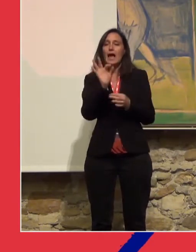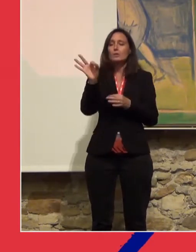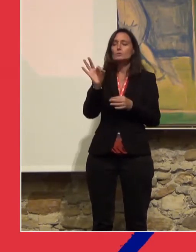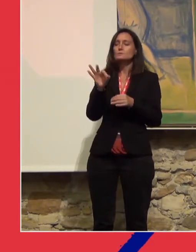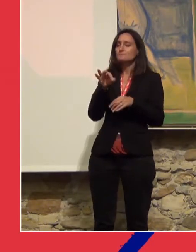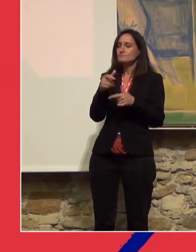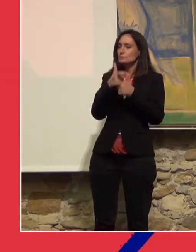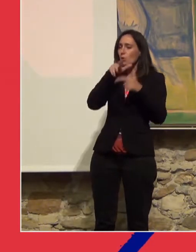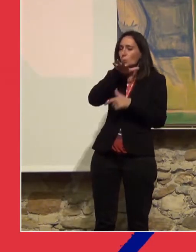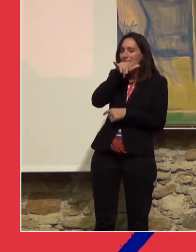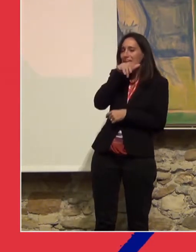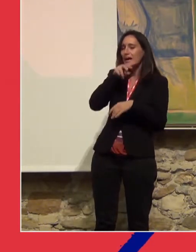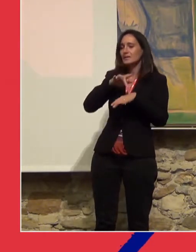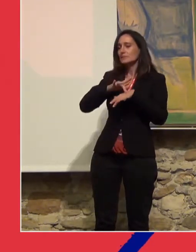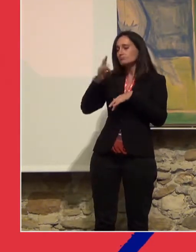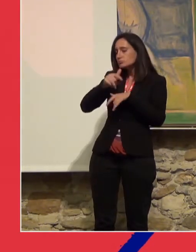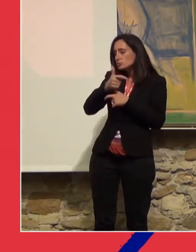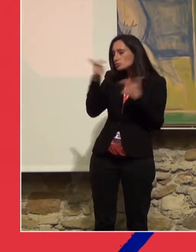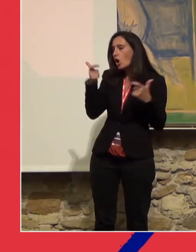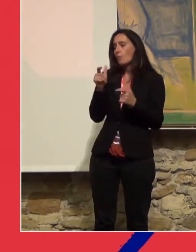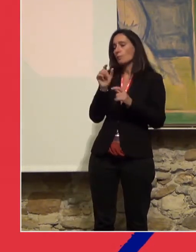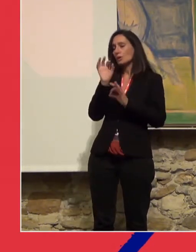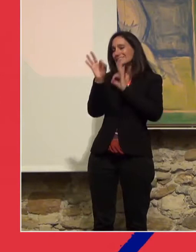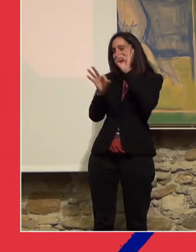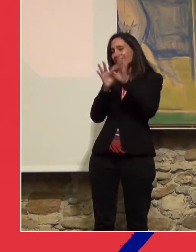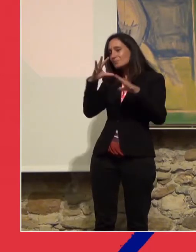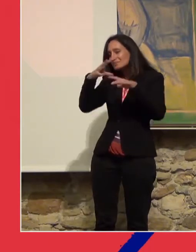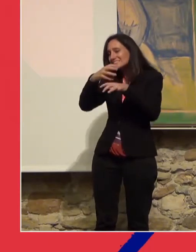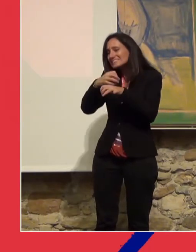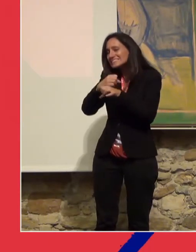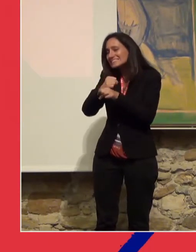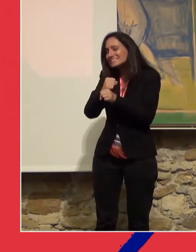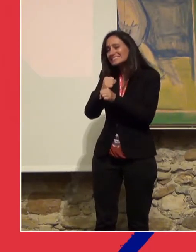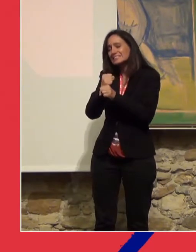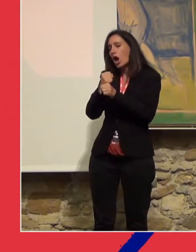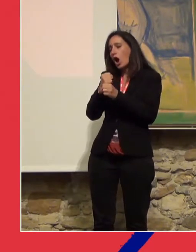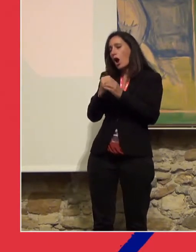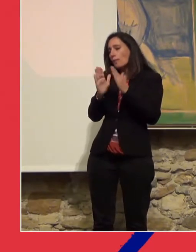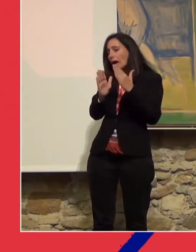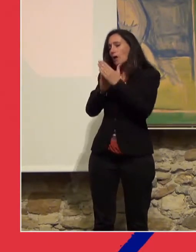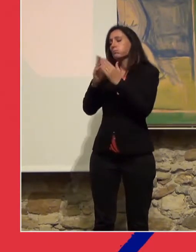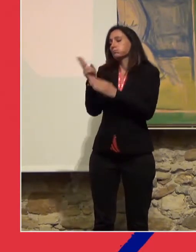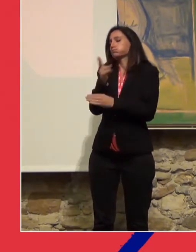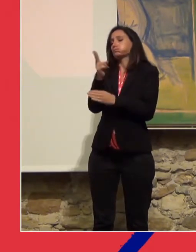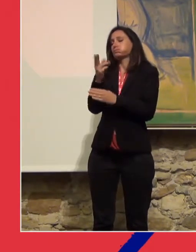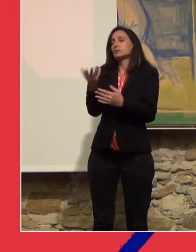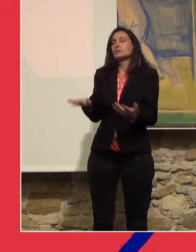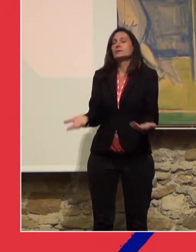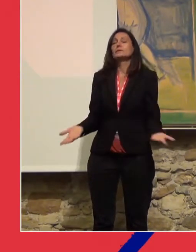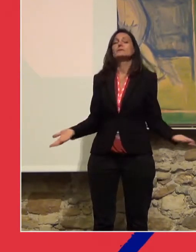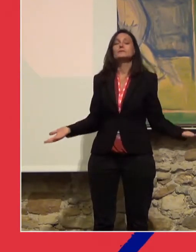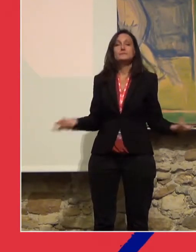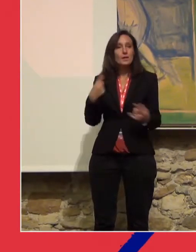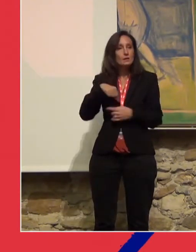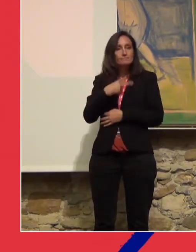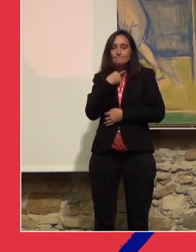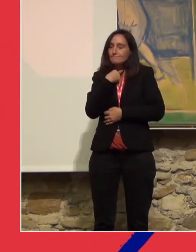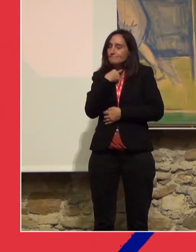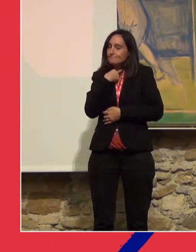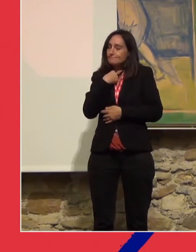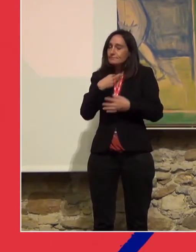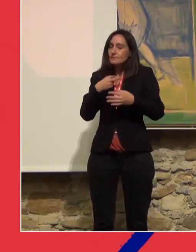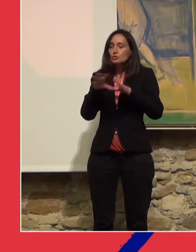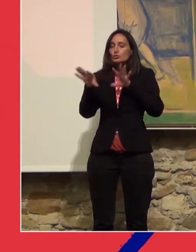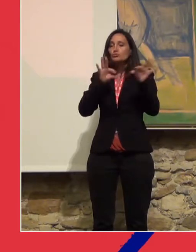sopportare trattamenti della terapia intensiva, scusatemi. Si decideva come in guerra. Ho